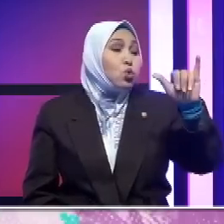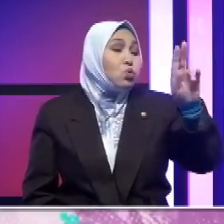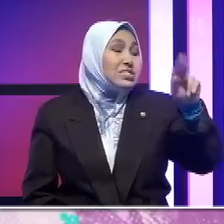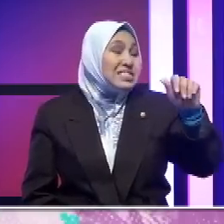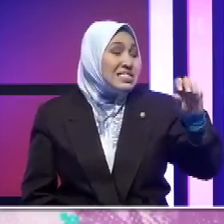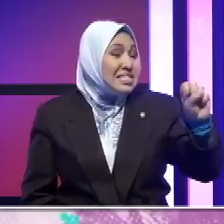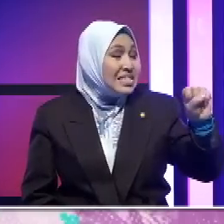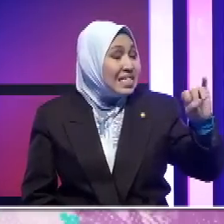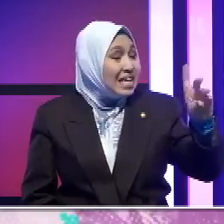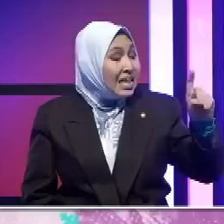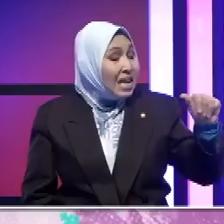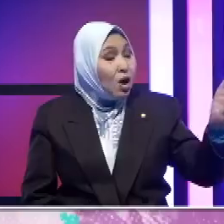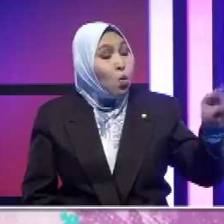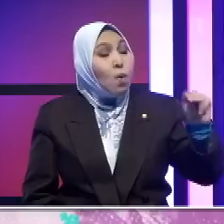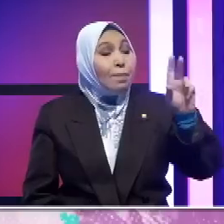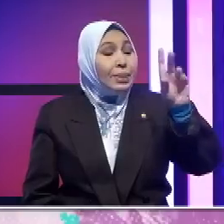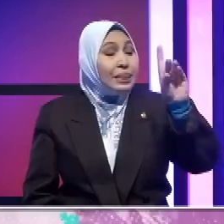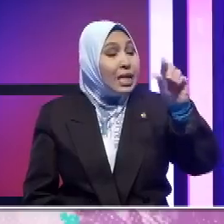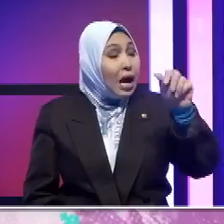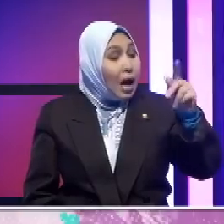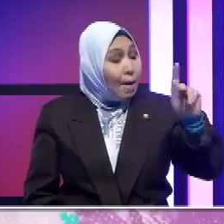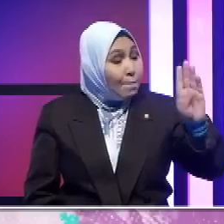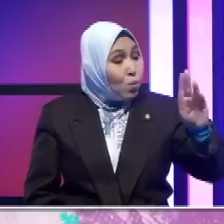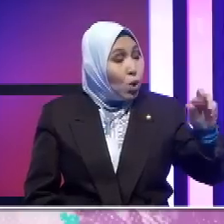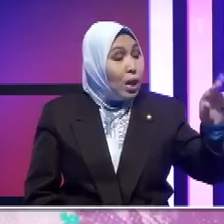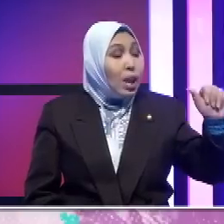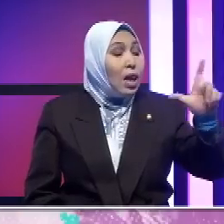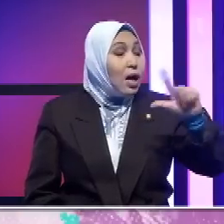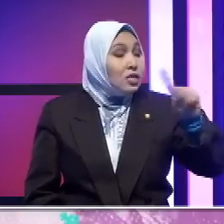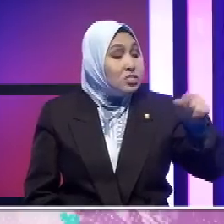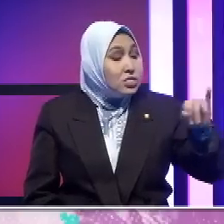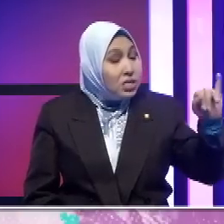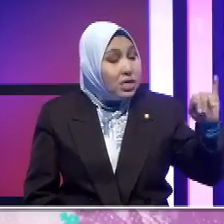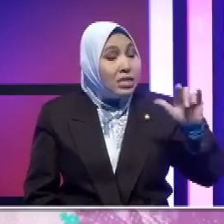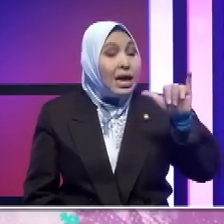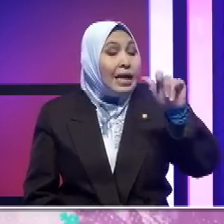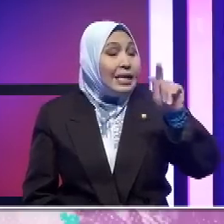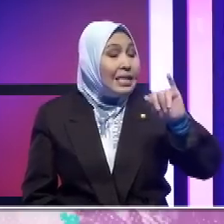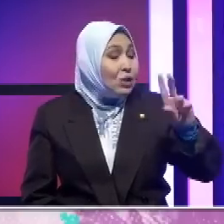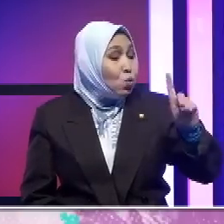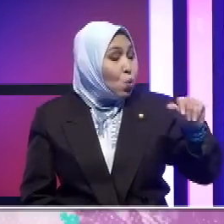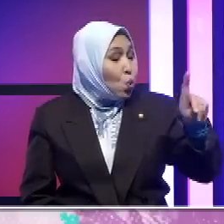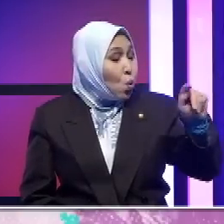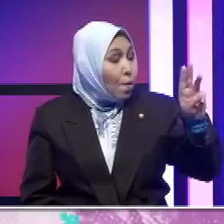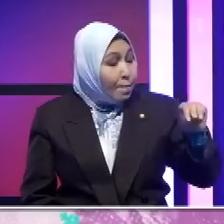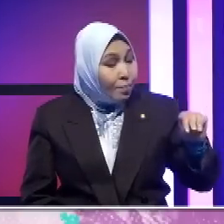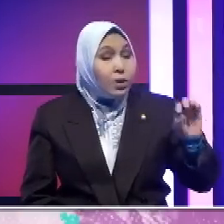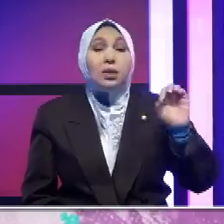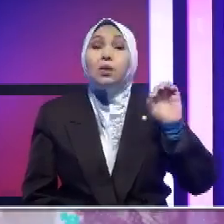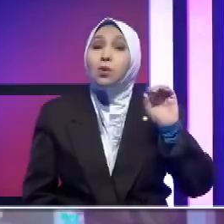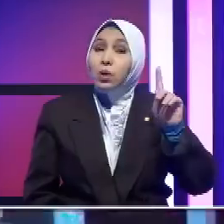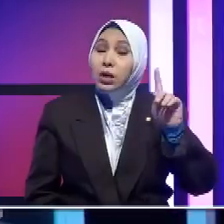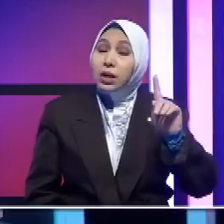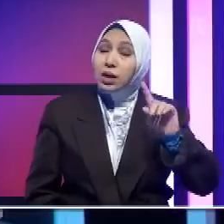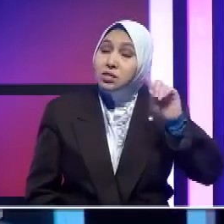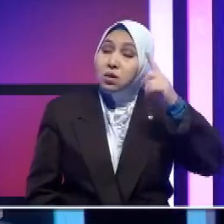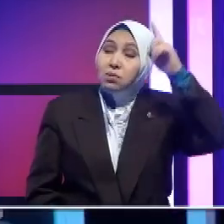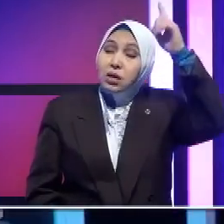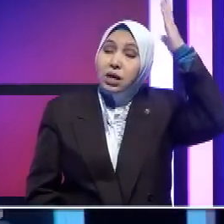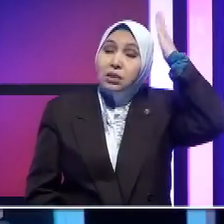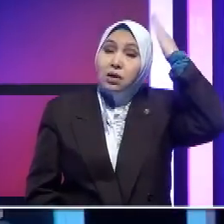yusibukum ba'dul ladzi ya'idukum. Okey, wallahu